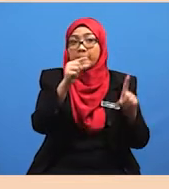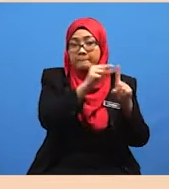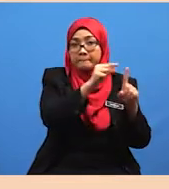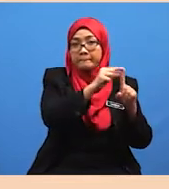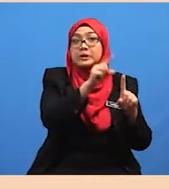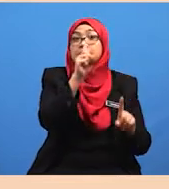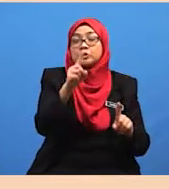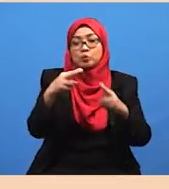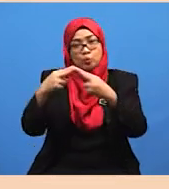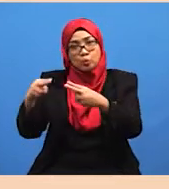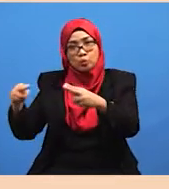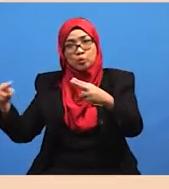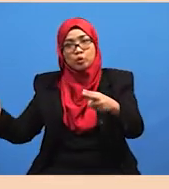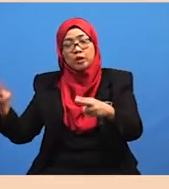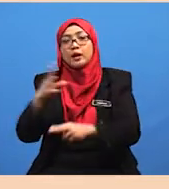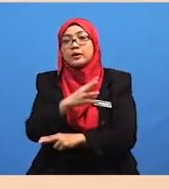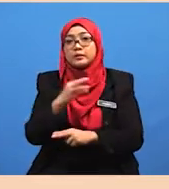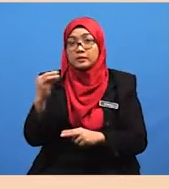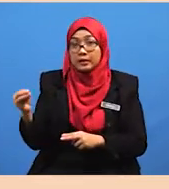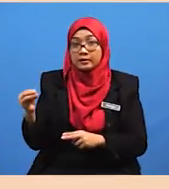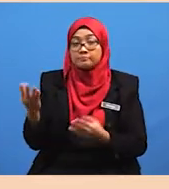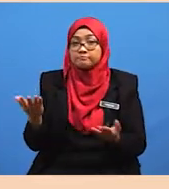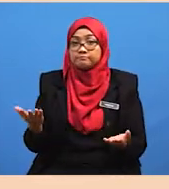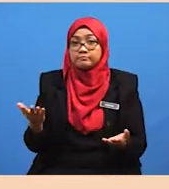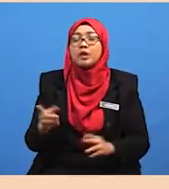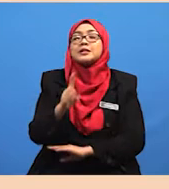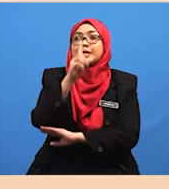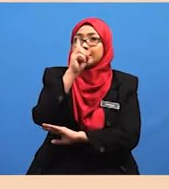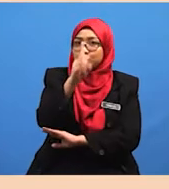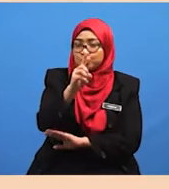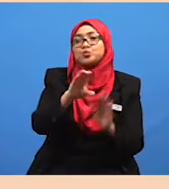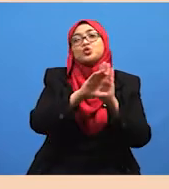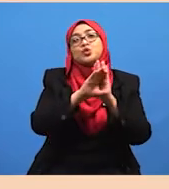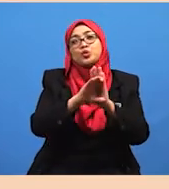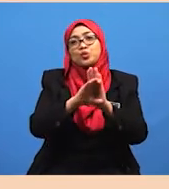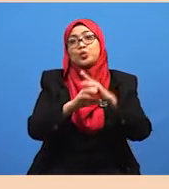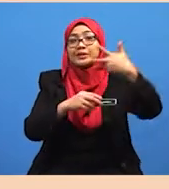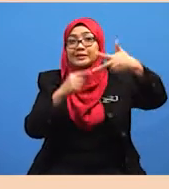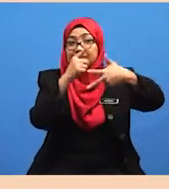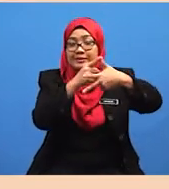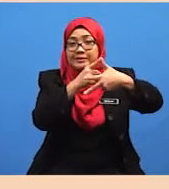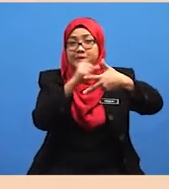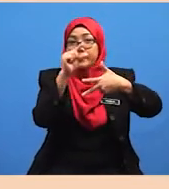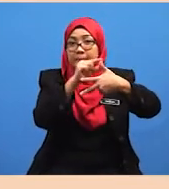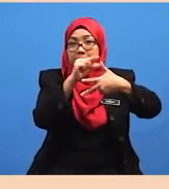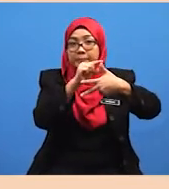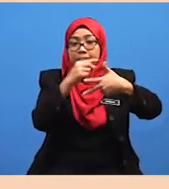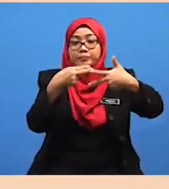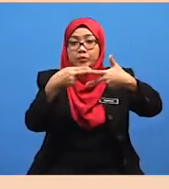satupun layak dan satu contoh yang sesuai